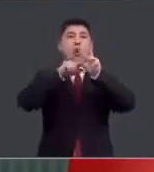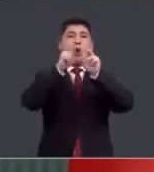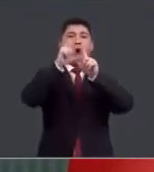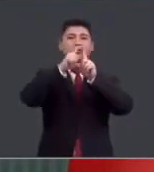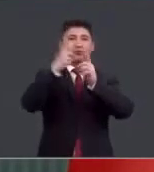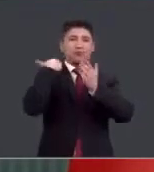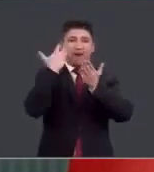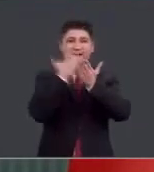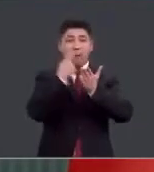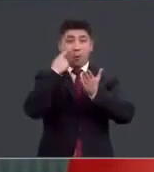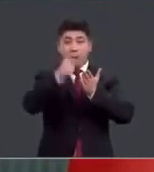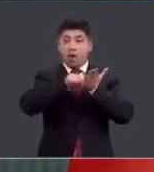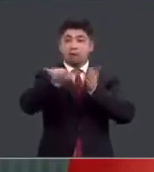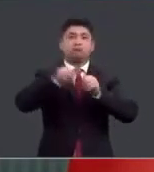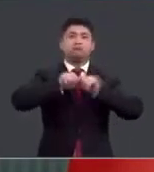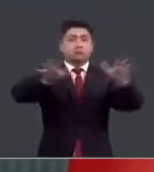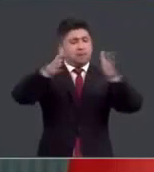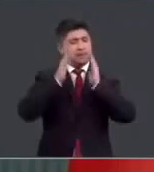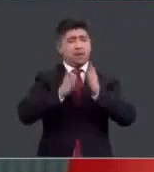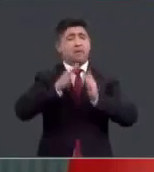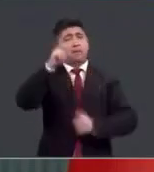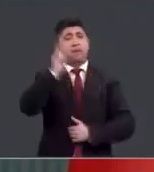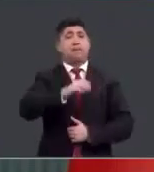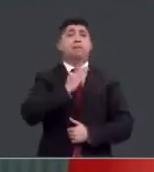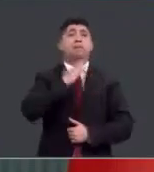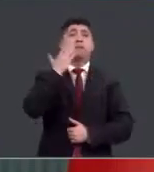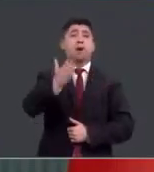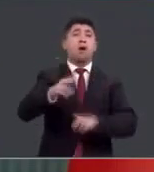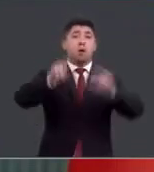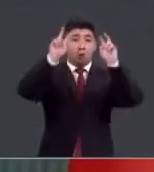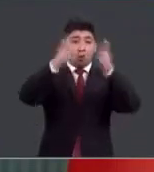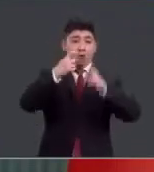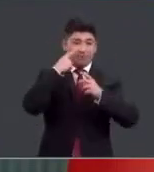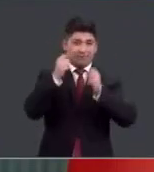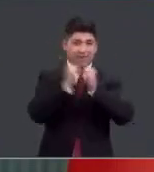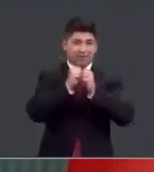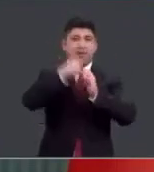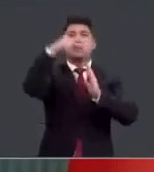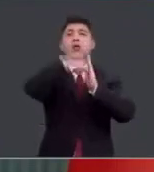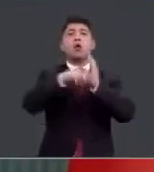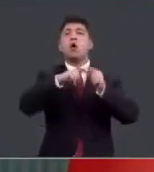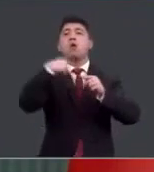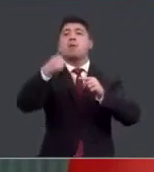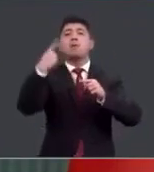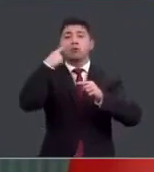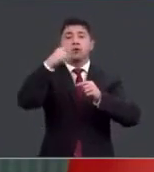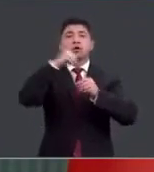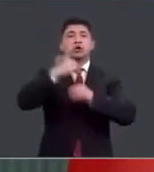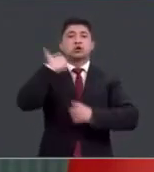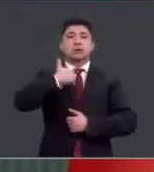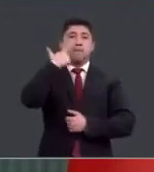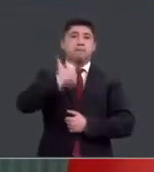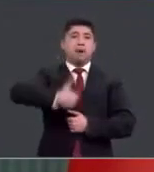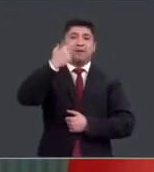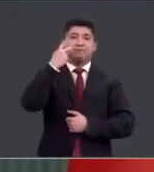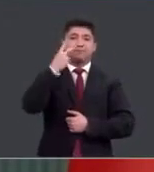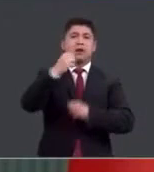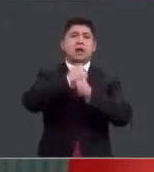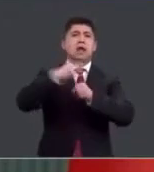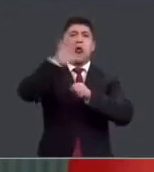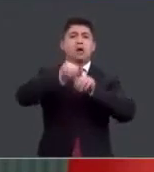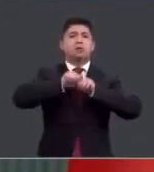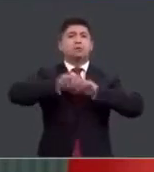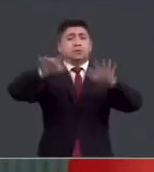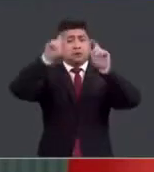yaygınlaştırılarak sürdürülecektir konuyla ilgili diğer ayrıntılar İçişleri bakanlığımızın